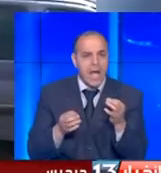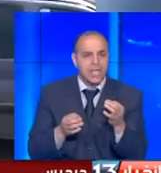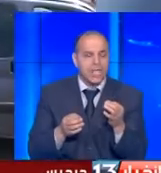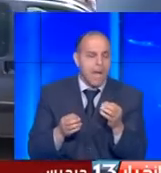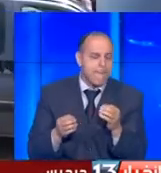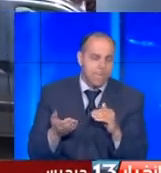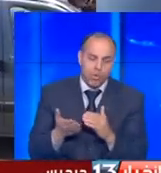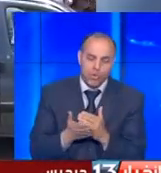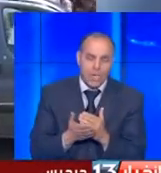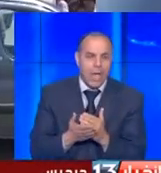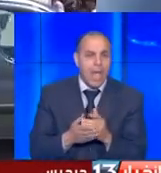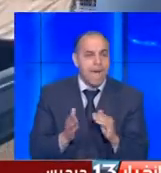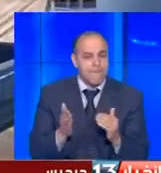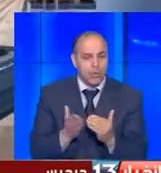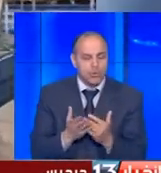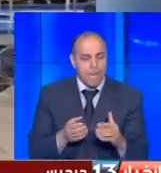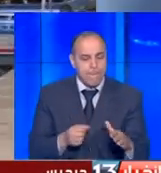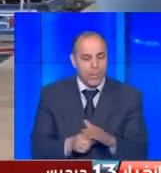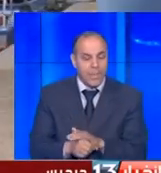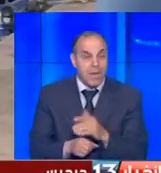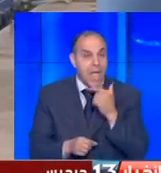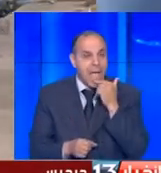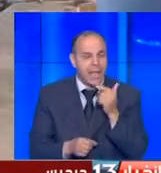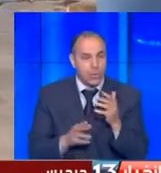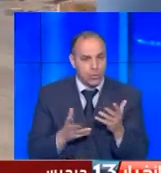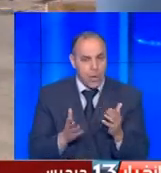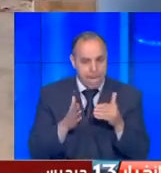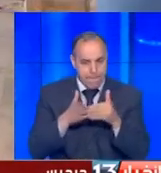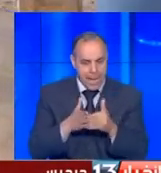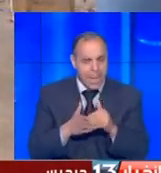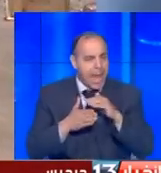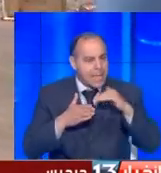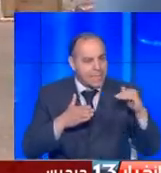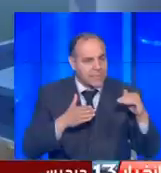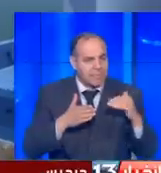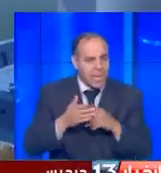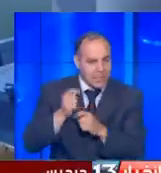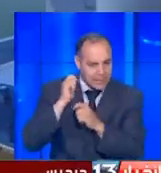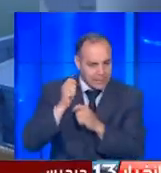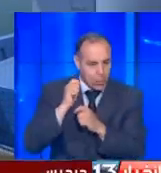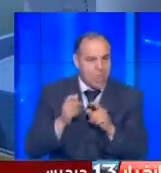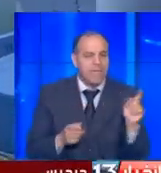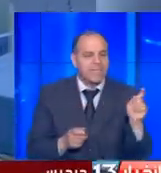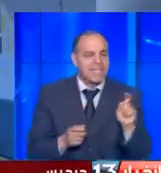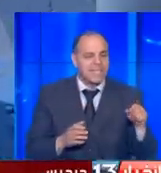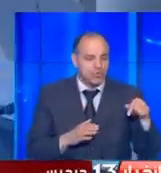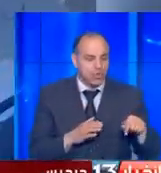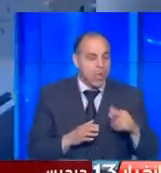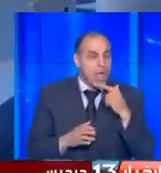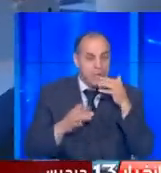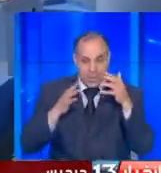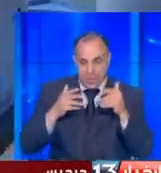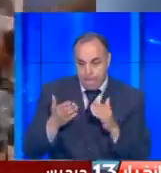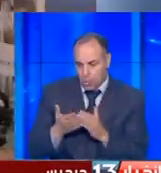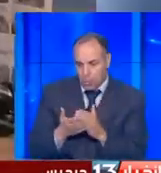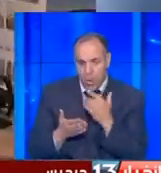مشاريع مكونة لمشروع متكامل وهو الميناء الأزرق بميناء صيد البحري بجرجيس. نتائج هذا